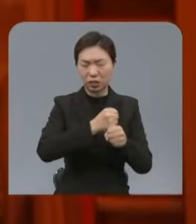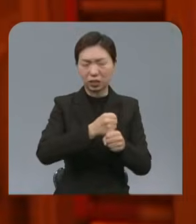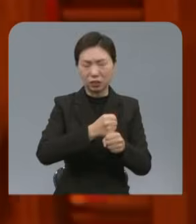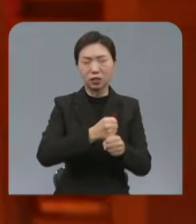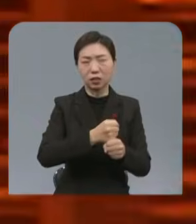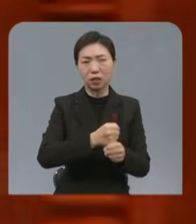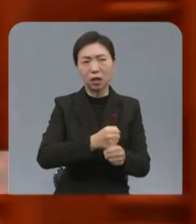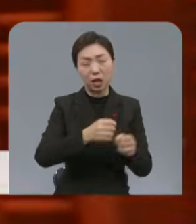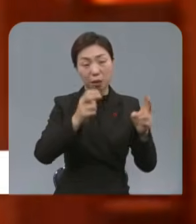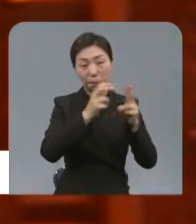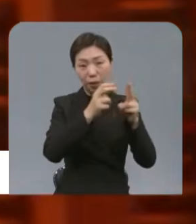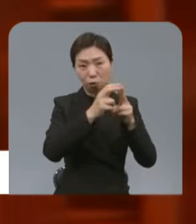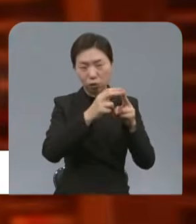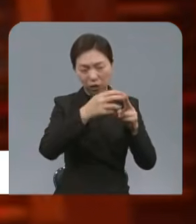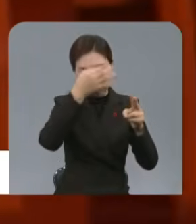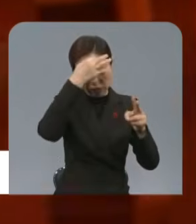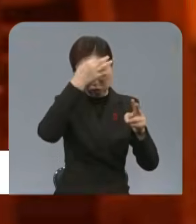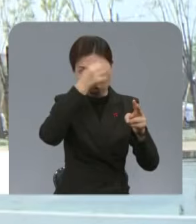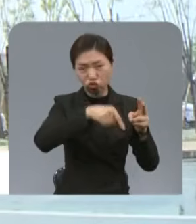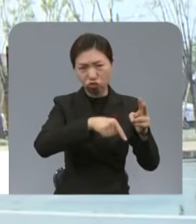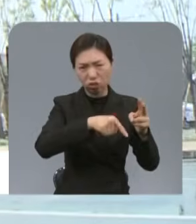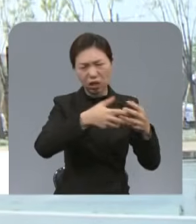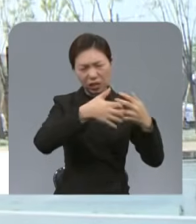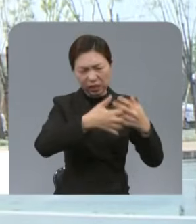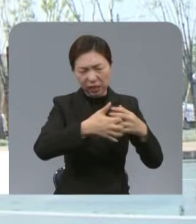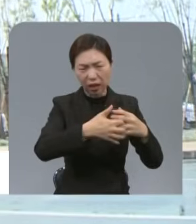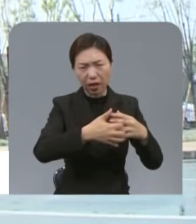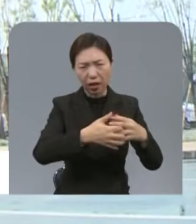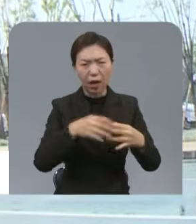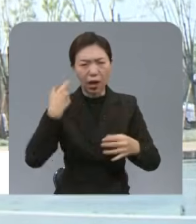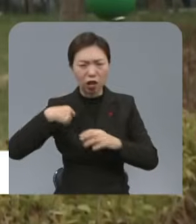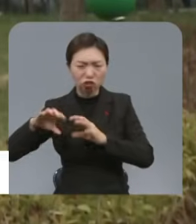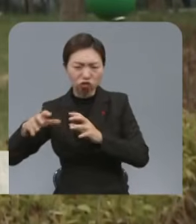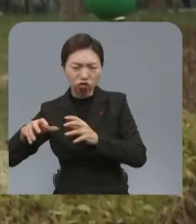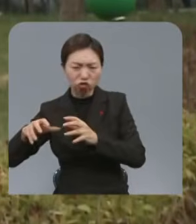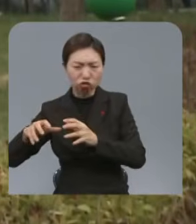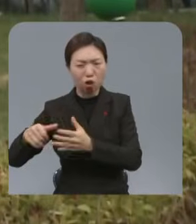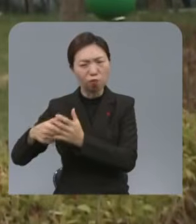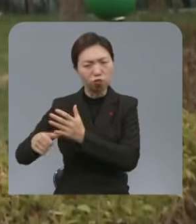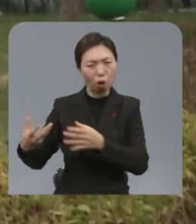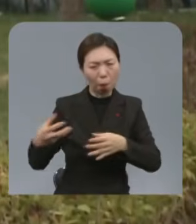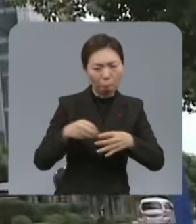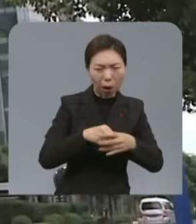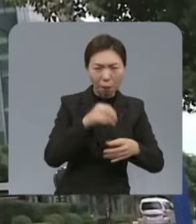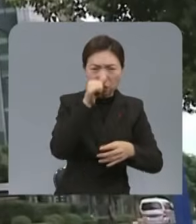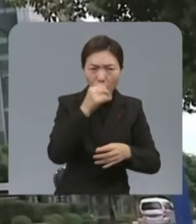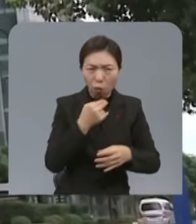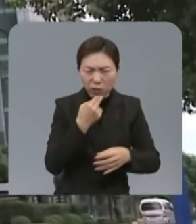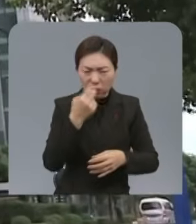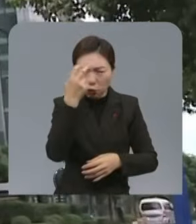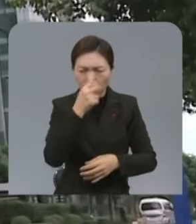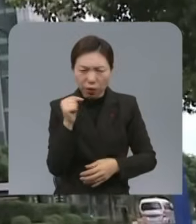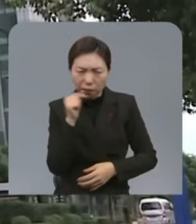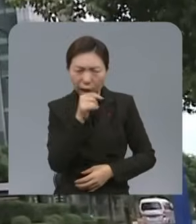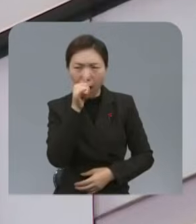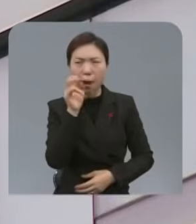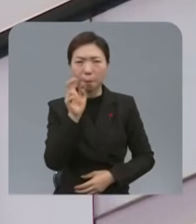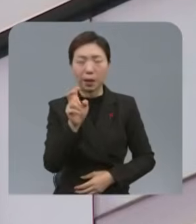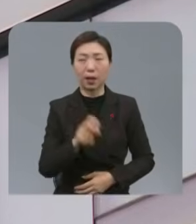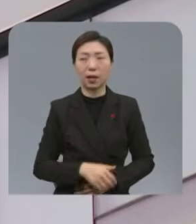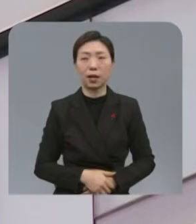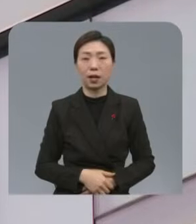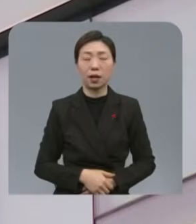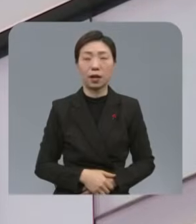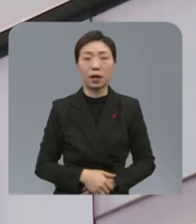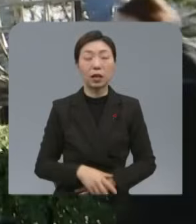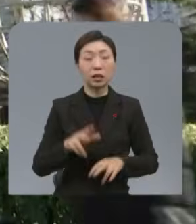지난해 10월 중국의 반도체 공장을 둔 삼성과 SK 하이닉스 등 한국 기업에 대해 예외적으로 장비 반입 규제 적용을